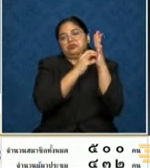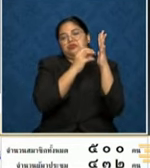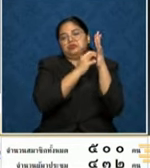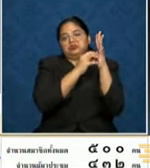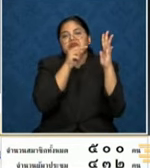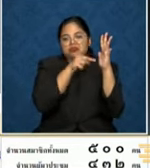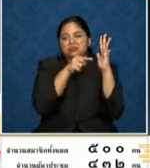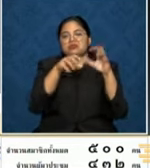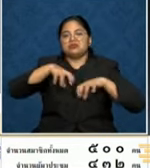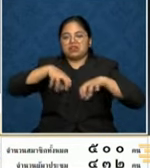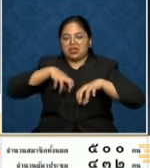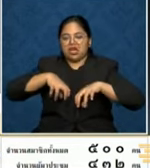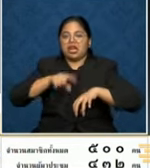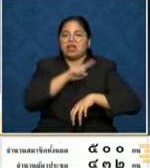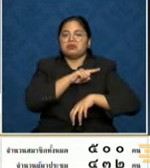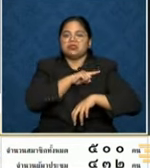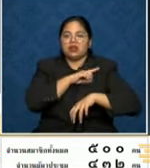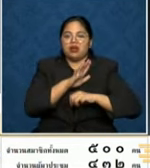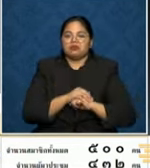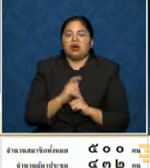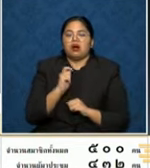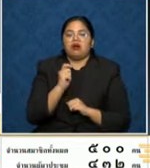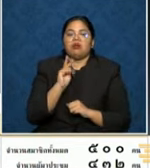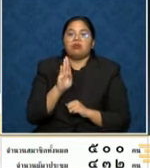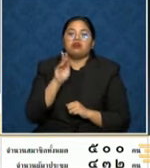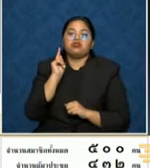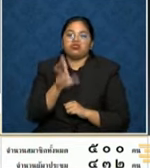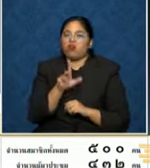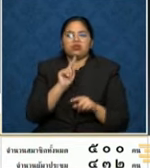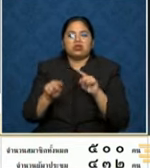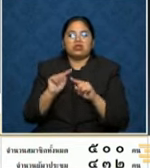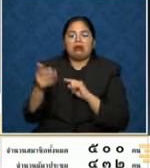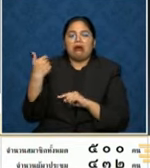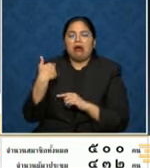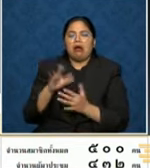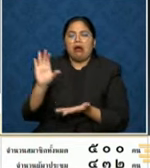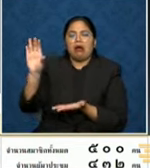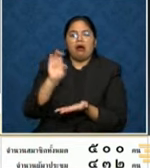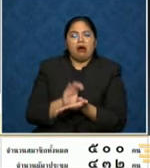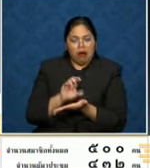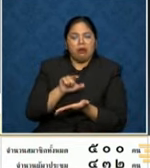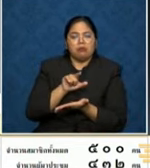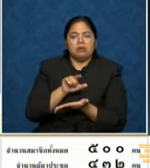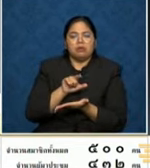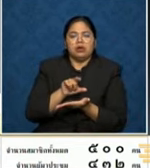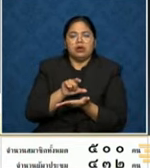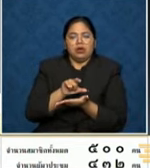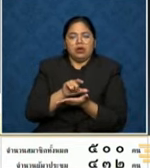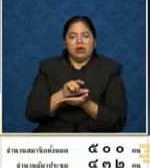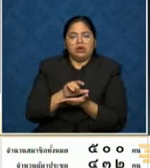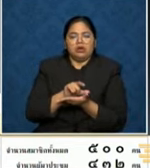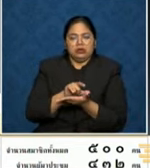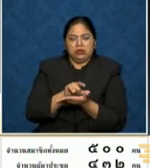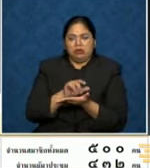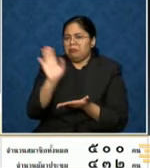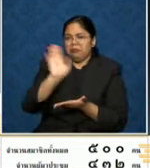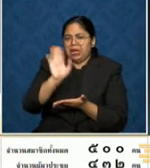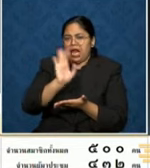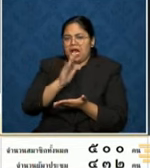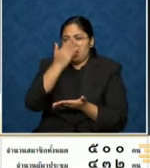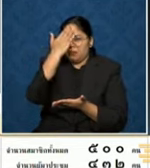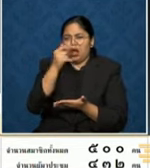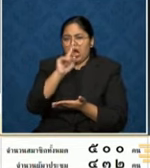ราะฉะนั้นเนี่ยองค์กรปกครองส่วนท้องถิ่นต่างๆจะขอตั้งงบประมาณตั้งมาที่สำนักงบตั้งมาที่สำนักงบประมาณเองได้ไหมครับไม่ได้ต้องผ่